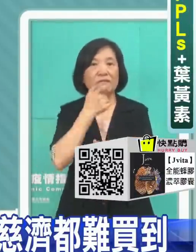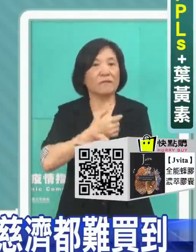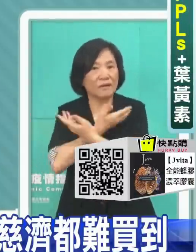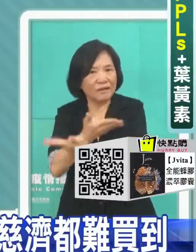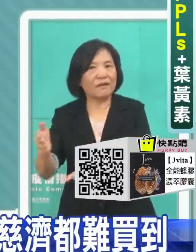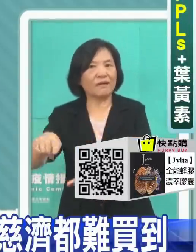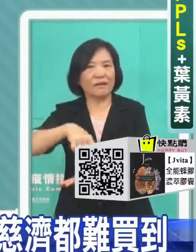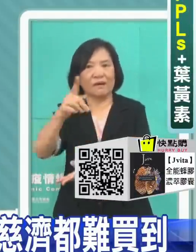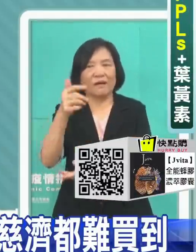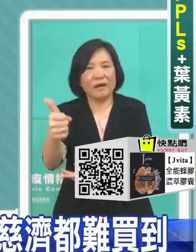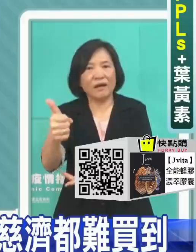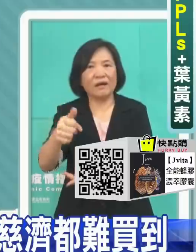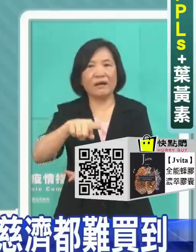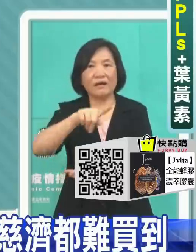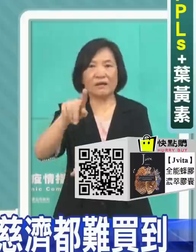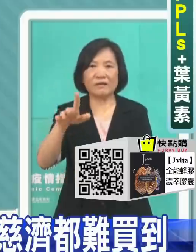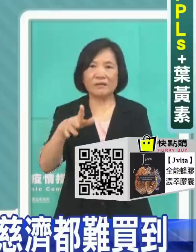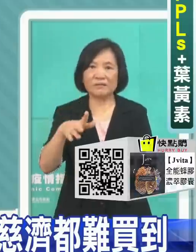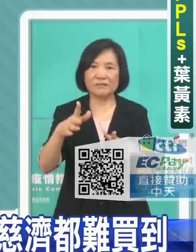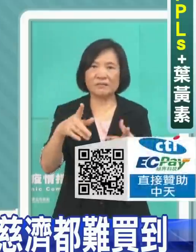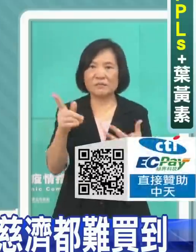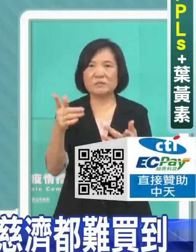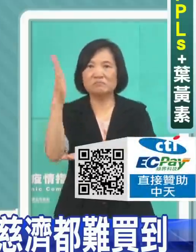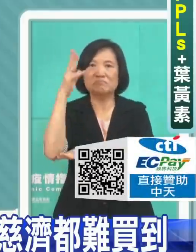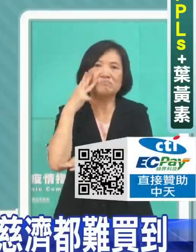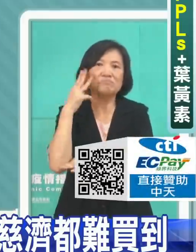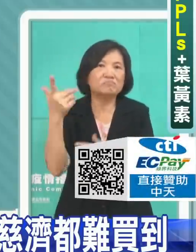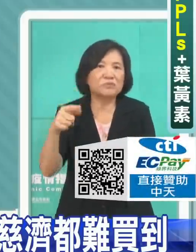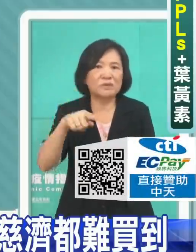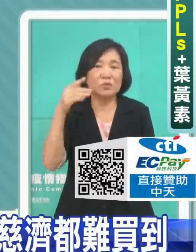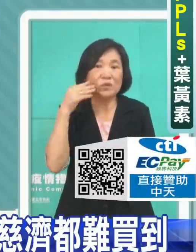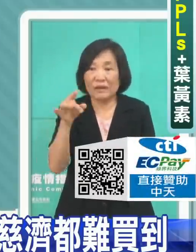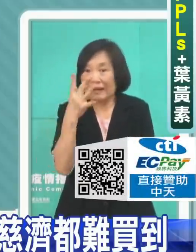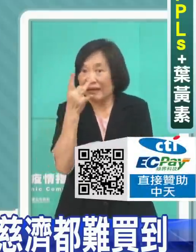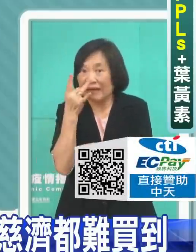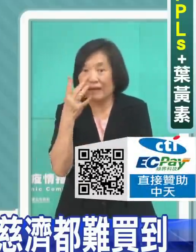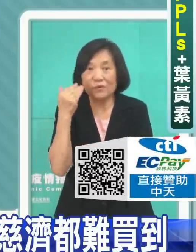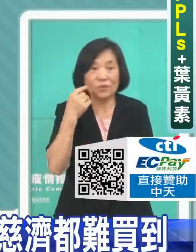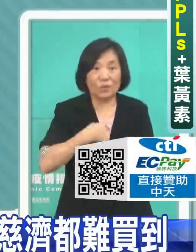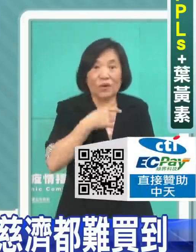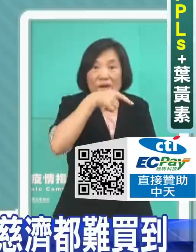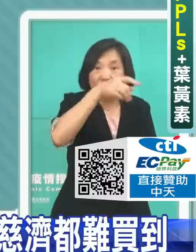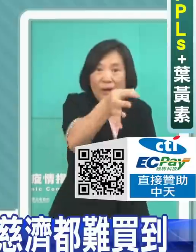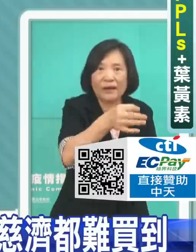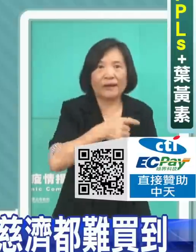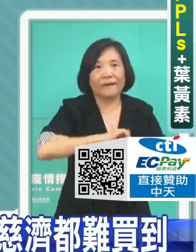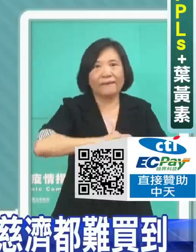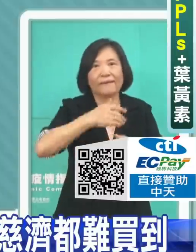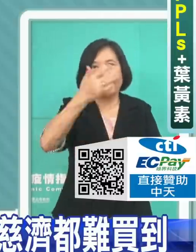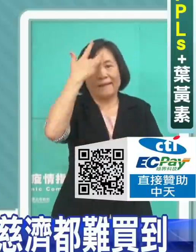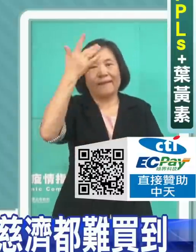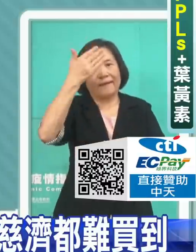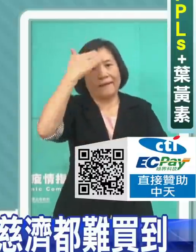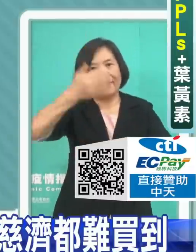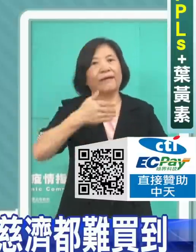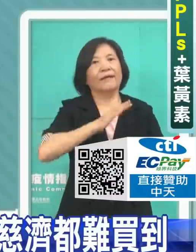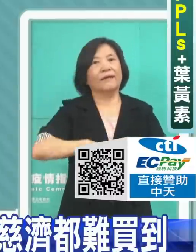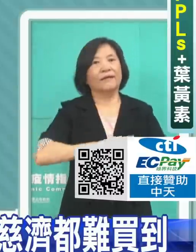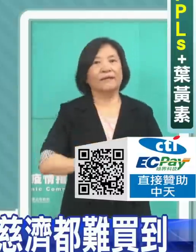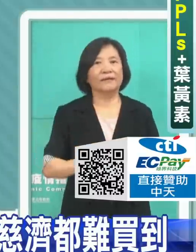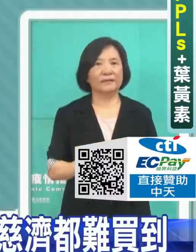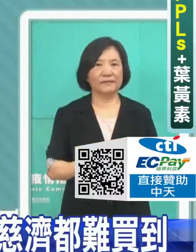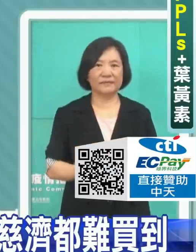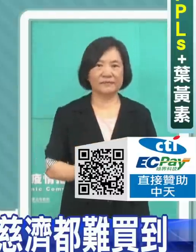没有去涉及到什么意识形态的，他们都办不到。我去 一定阻碍更大嘛。所以结论是这样的